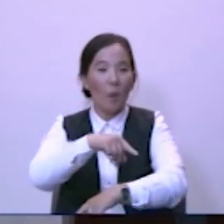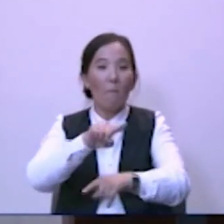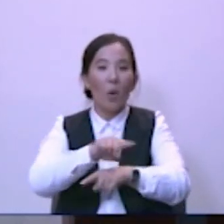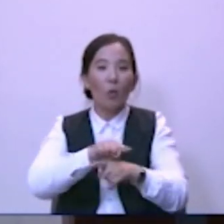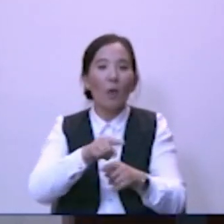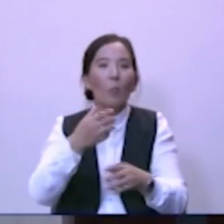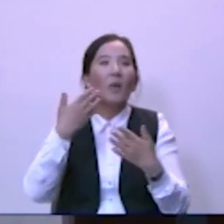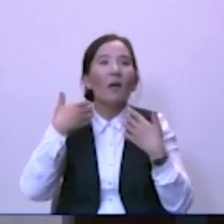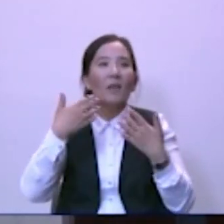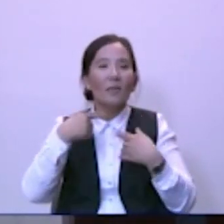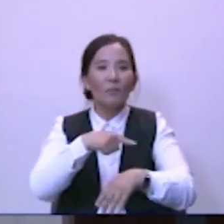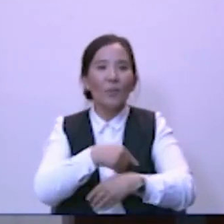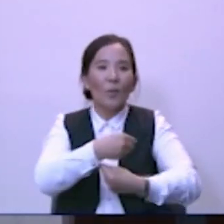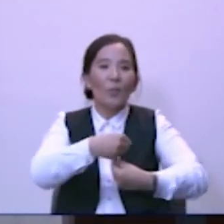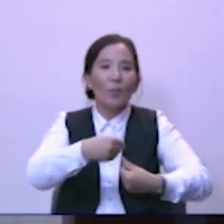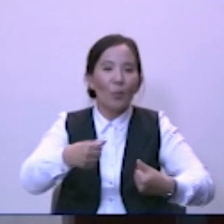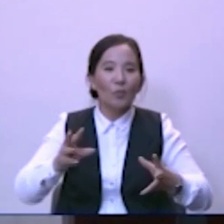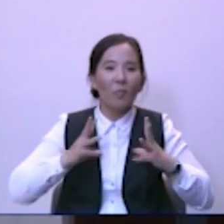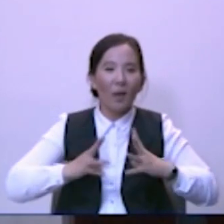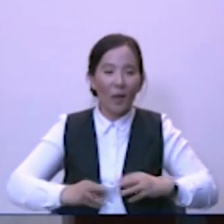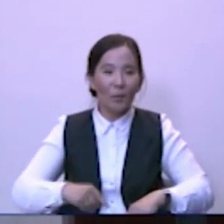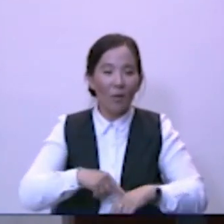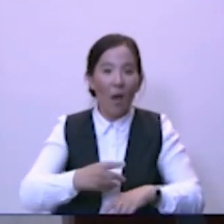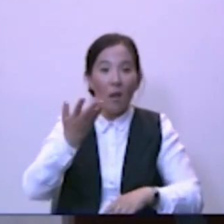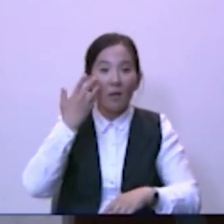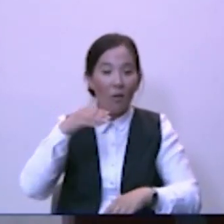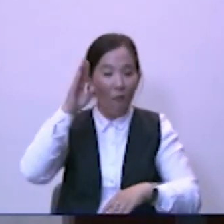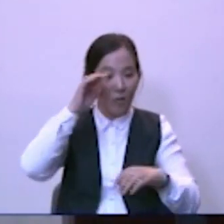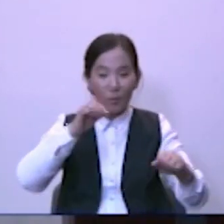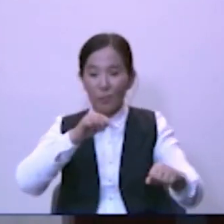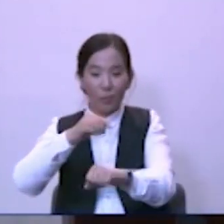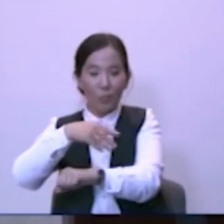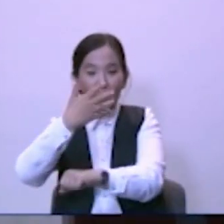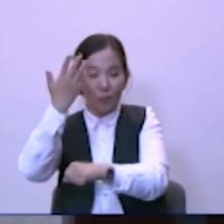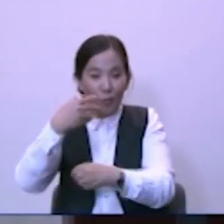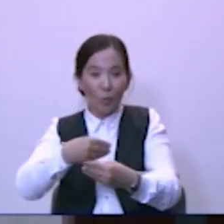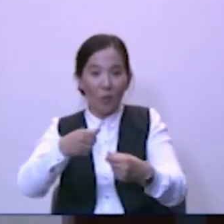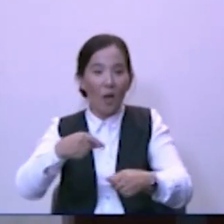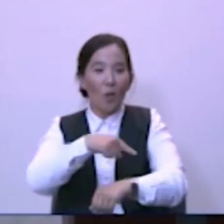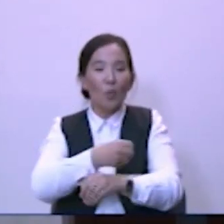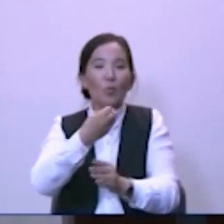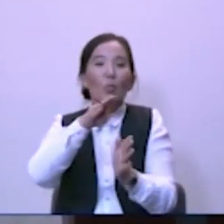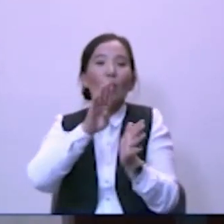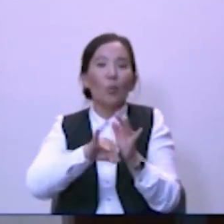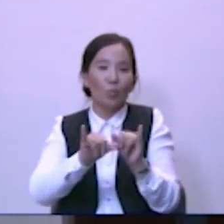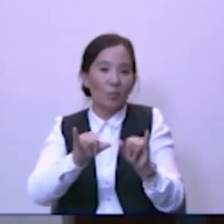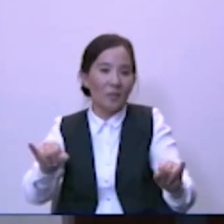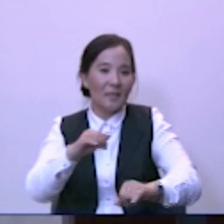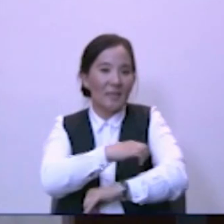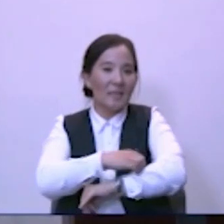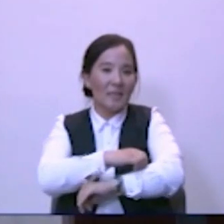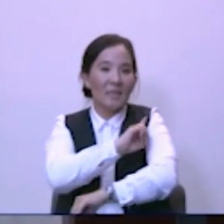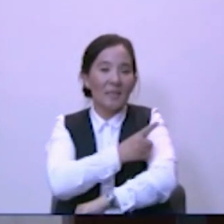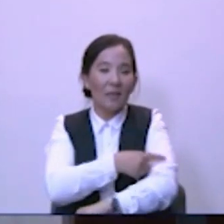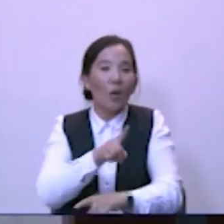становится прохладнее и немножко зуд успокаиваться ну как только вы руку от воды убирайте зуд усиливается что же делать при этих